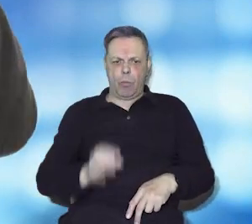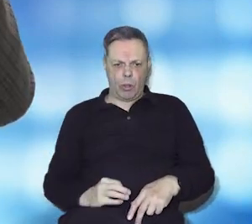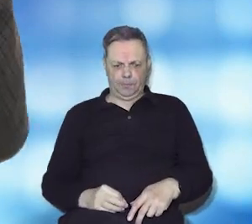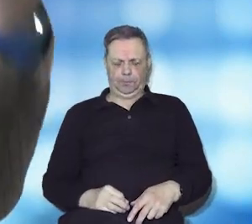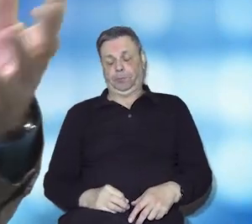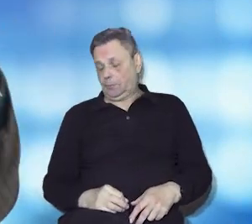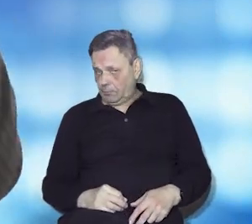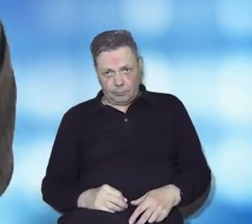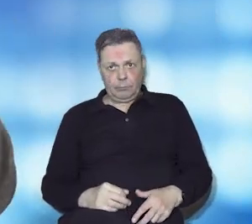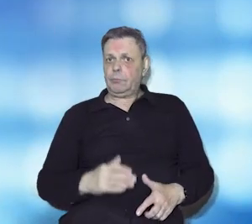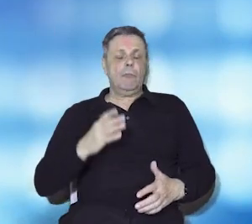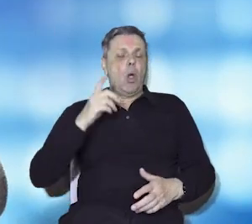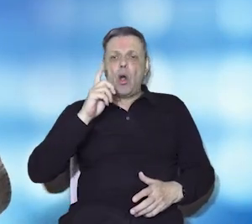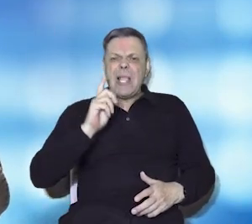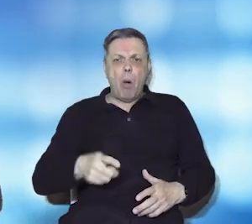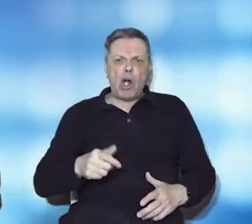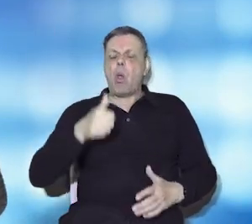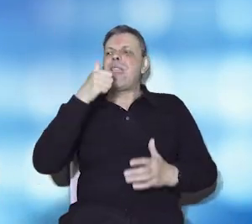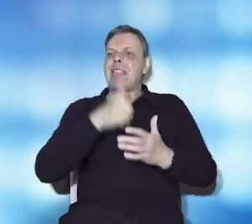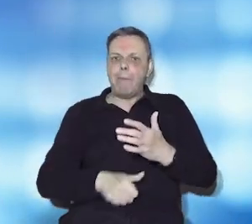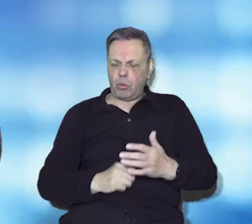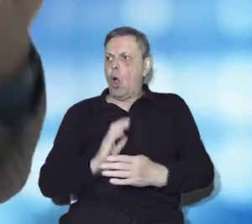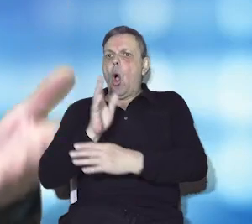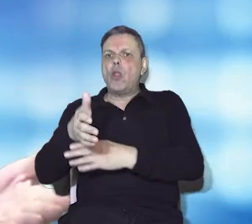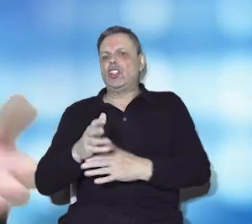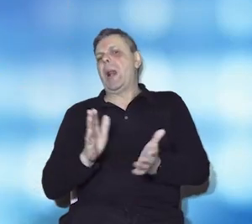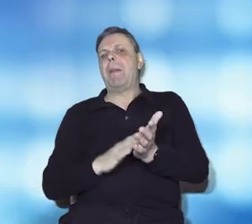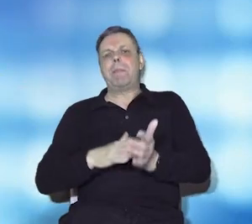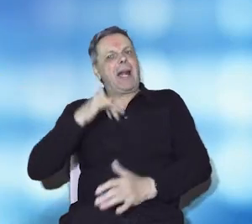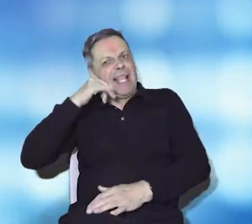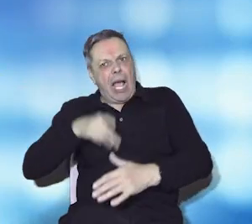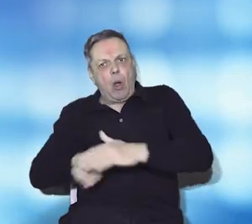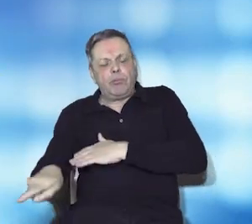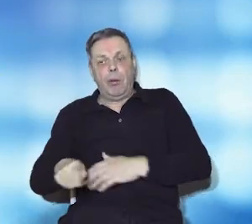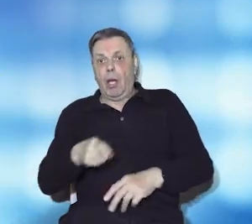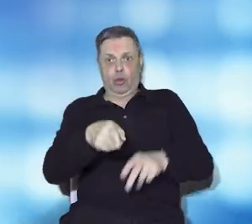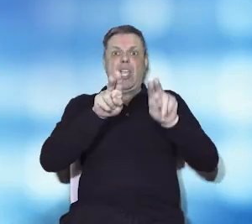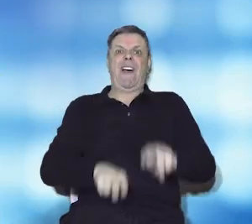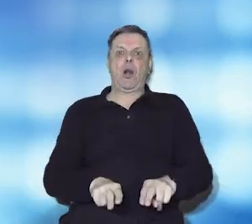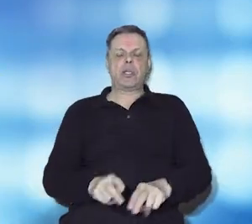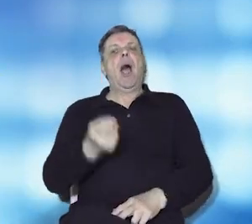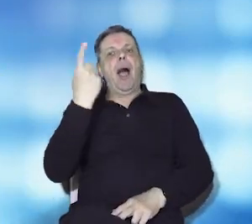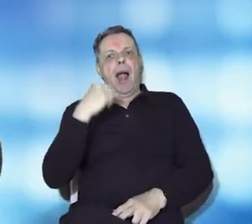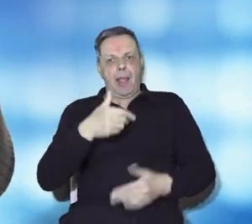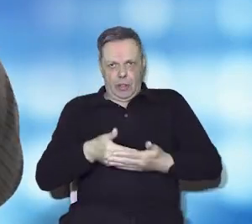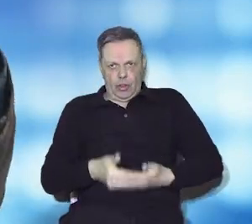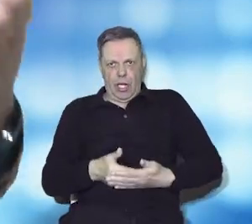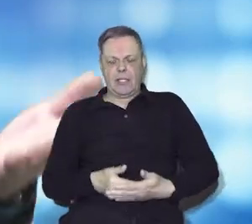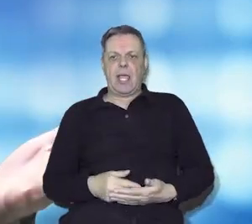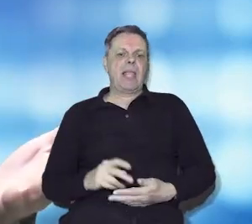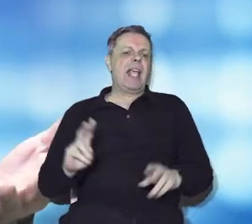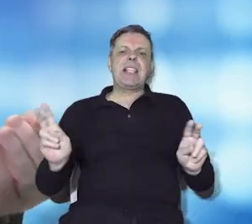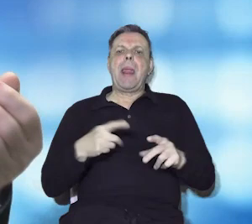tad trebaju skinuti, ako ništa drugo otići na zahod, već je stvarnost. Ali činjenica je da se ne